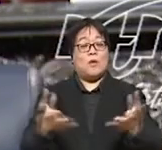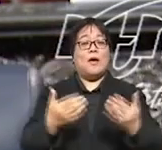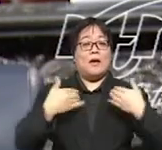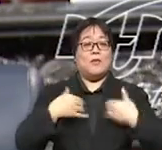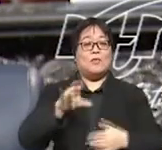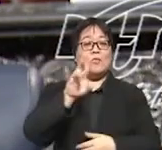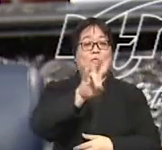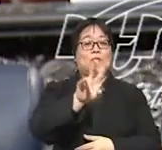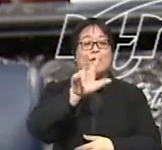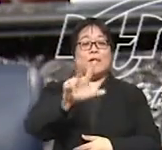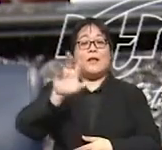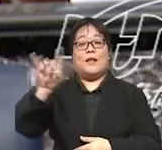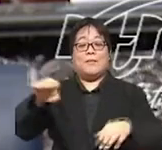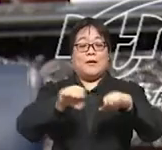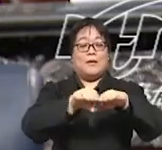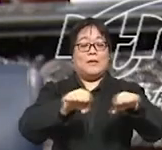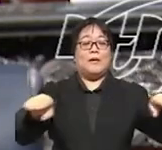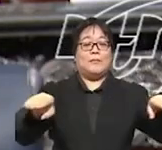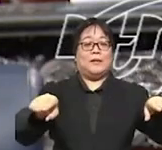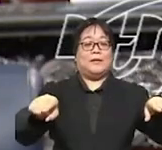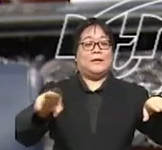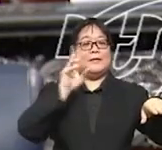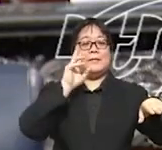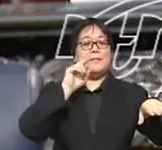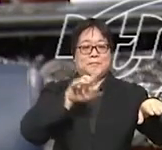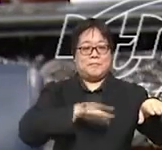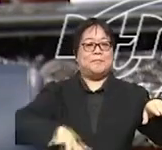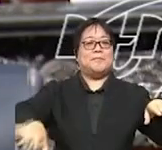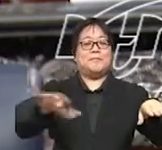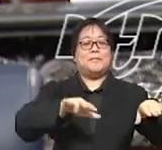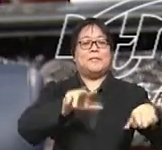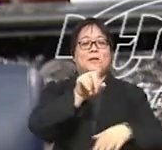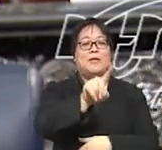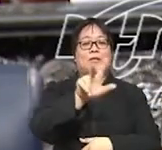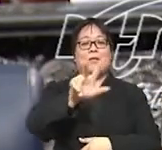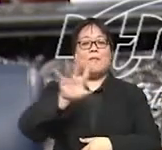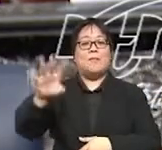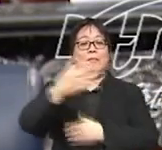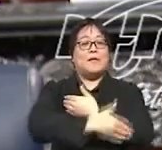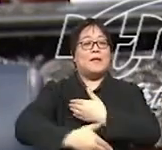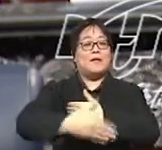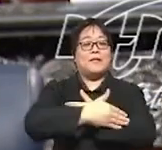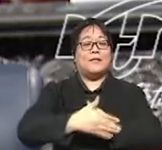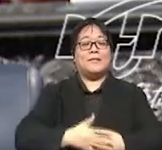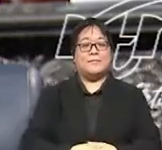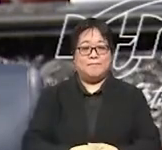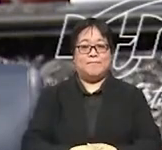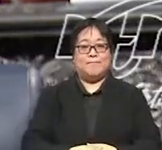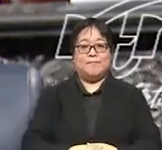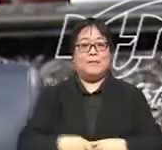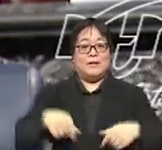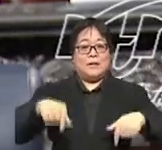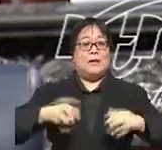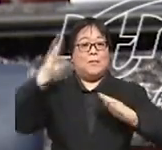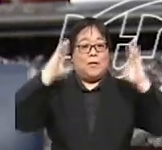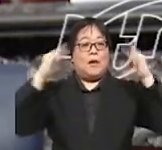738 saja taqwa richfield di status 34-negara disuruh dunia Jadi kita ada tiga